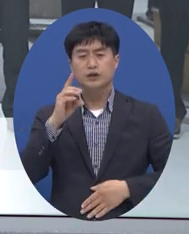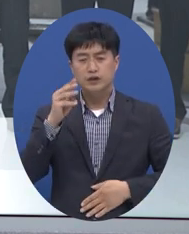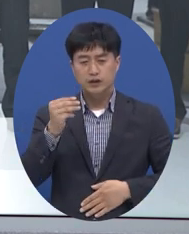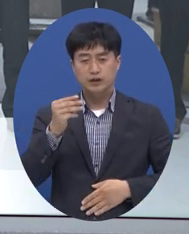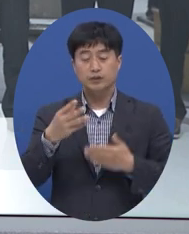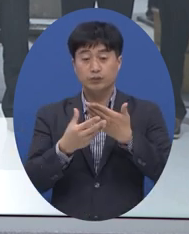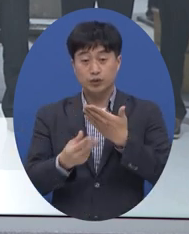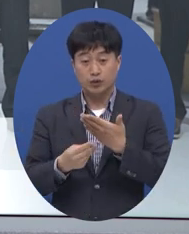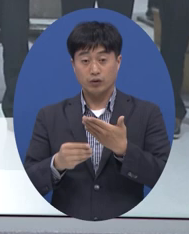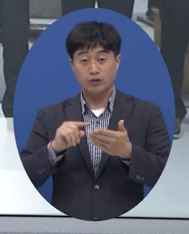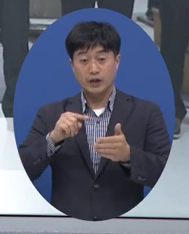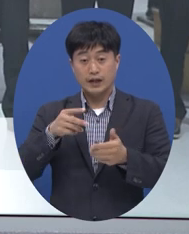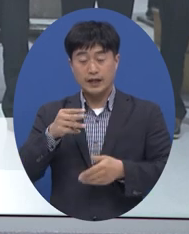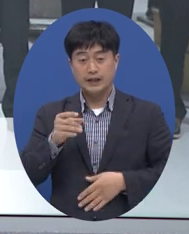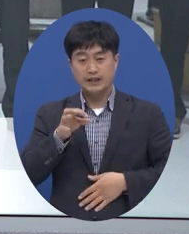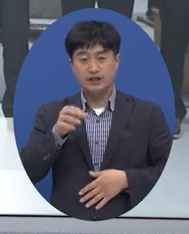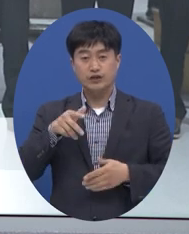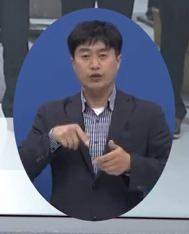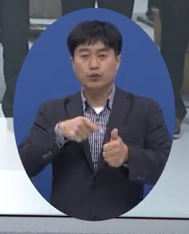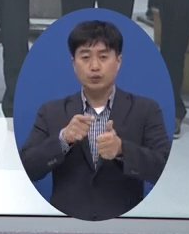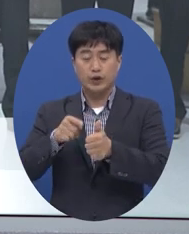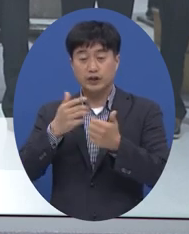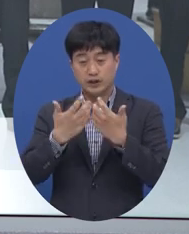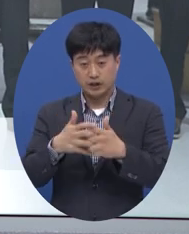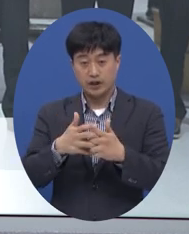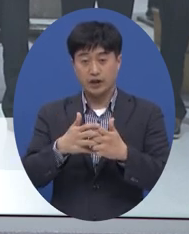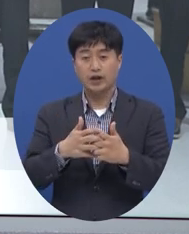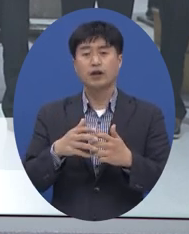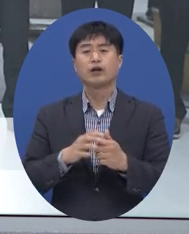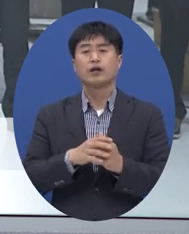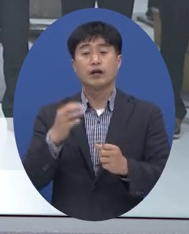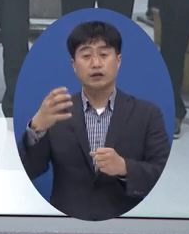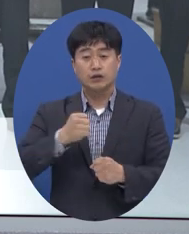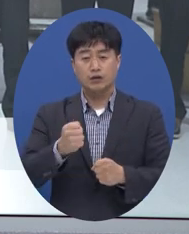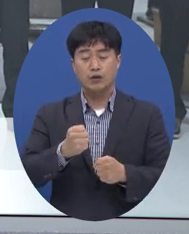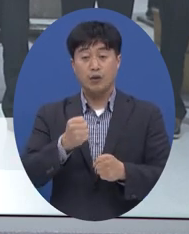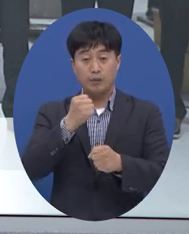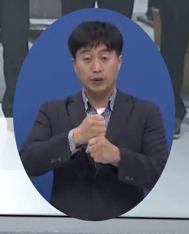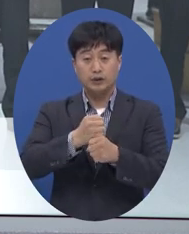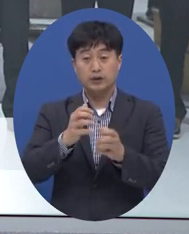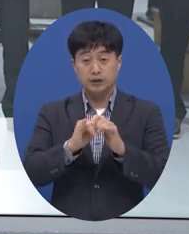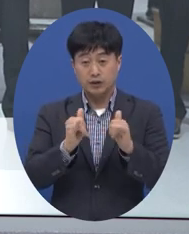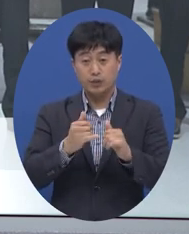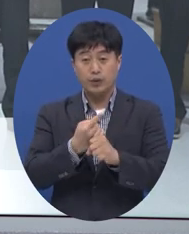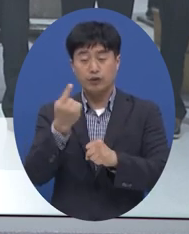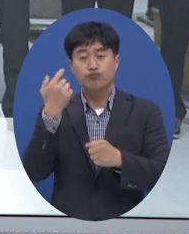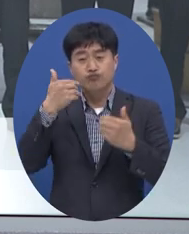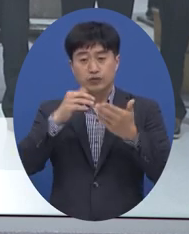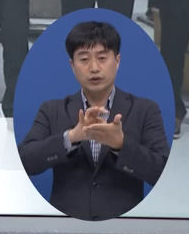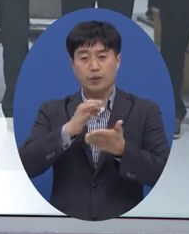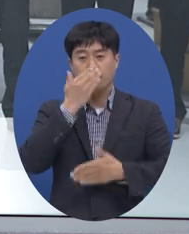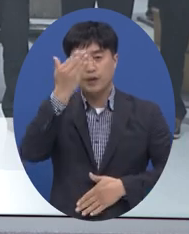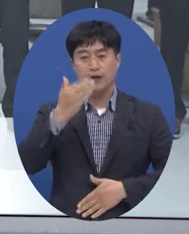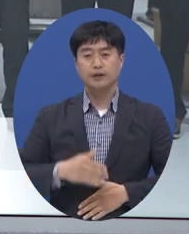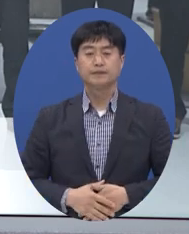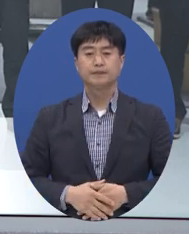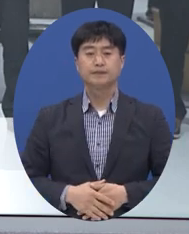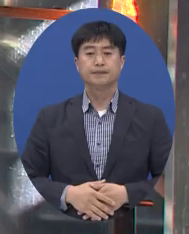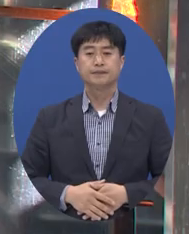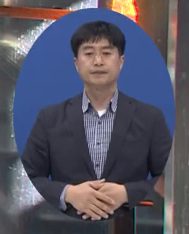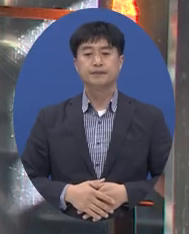등 첨단 디지털 장비를 갖추고 있어 공예 작가뿐 아니라 누구나 쓸 수 있습니다. 보도에 한선지 기자입니다.